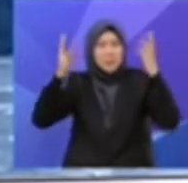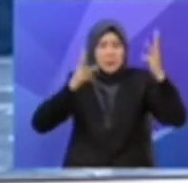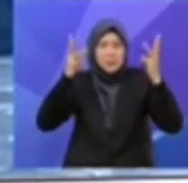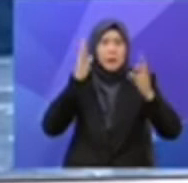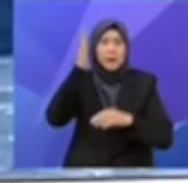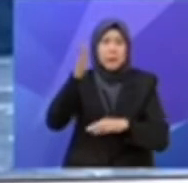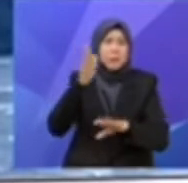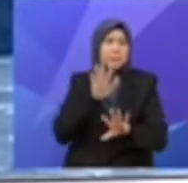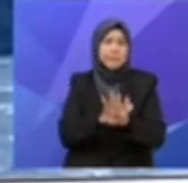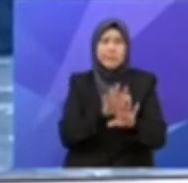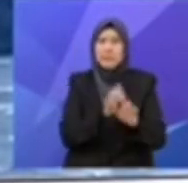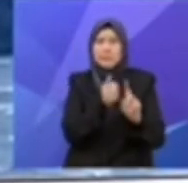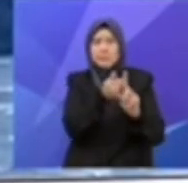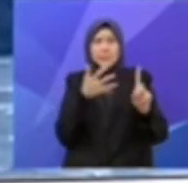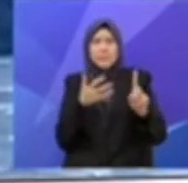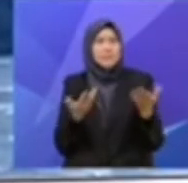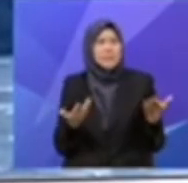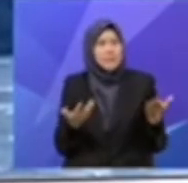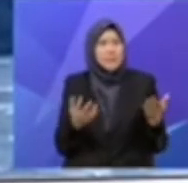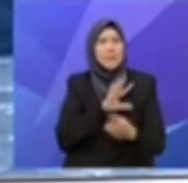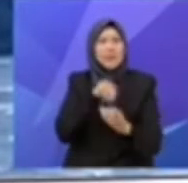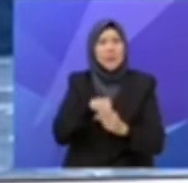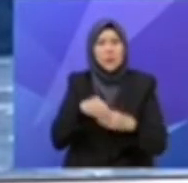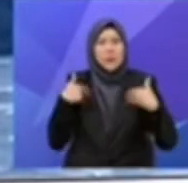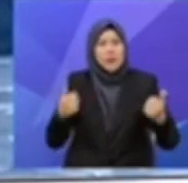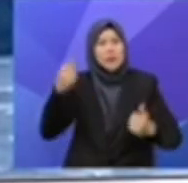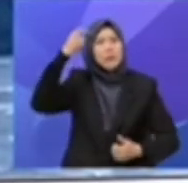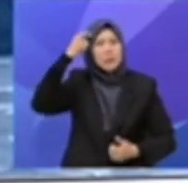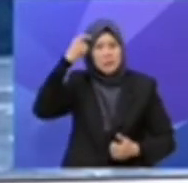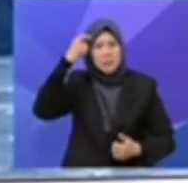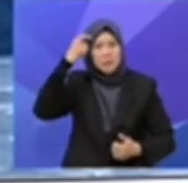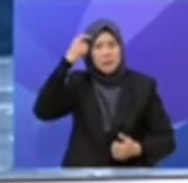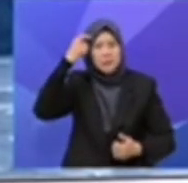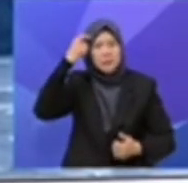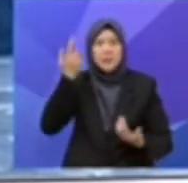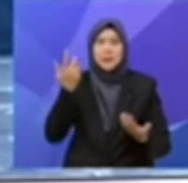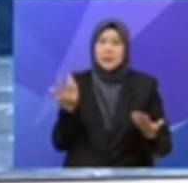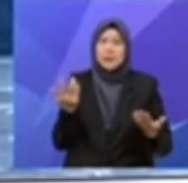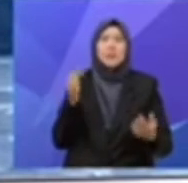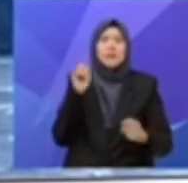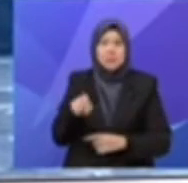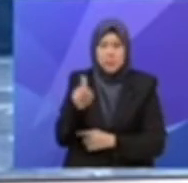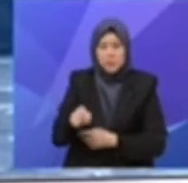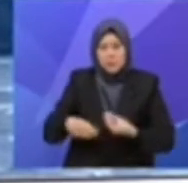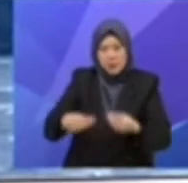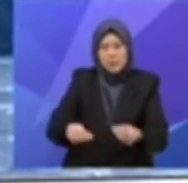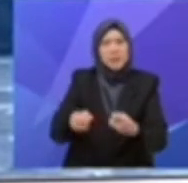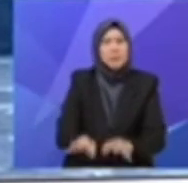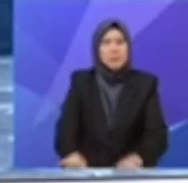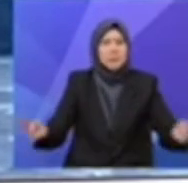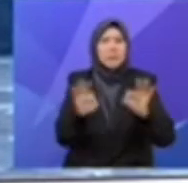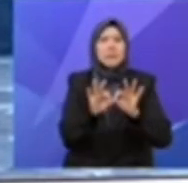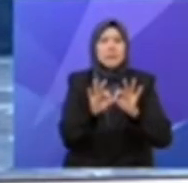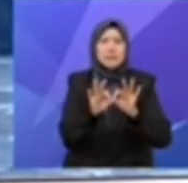lebih banyak implikasi termasuk kesehatan mental sekaligus keperluan memberi keutamaan